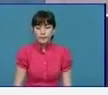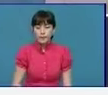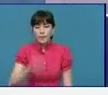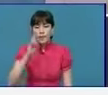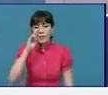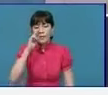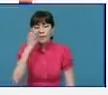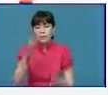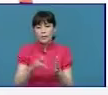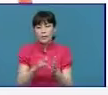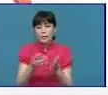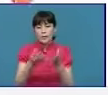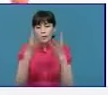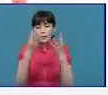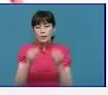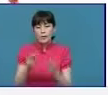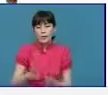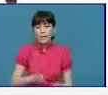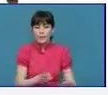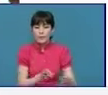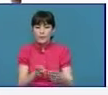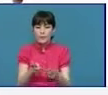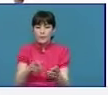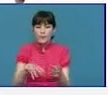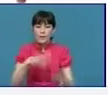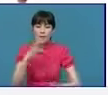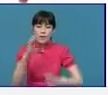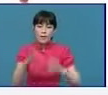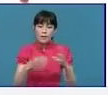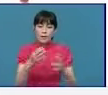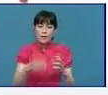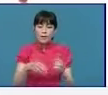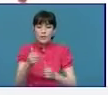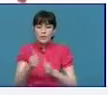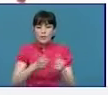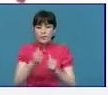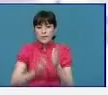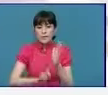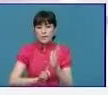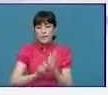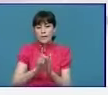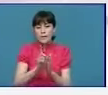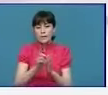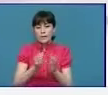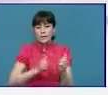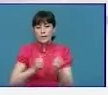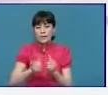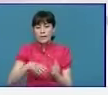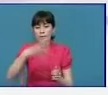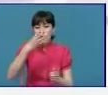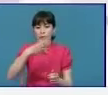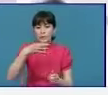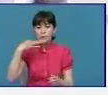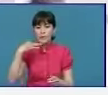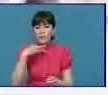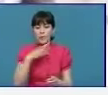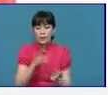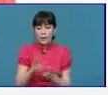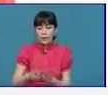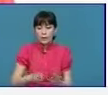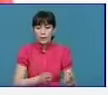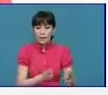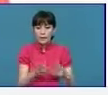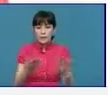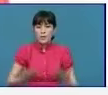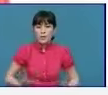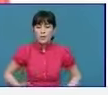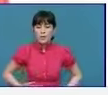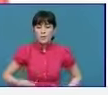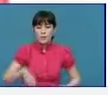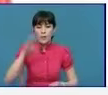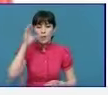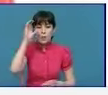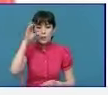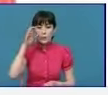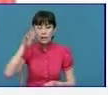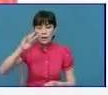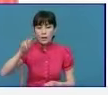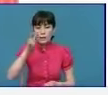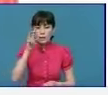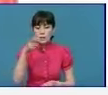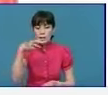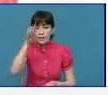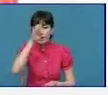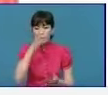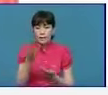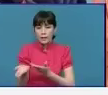Шымкентте бұл күндері мәнерлеп сырғанаудан халықаралық жарыс басталды. Байрақты бәсекеде 40-тан астам конькиші жерлестеріміз бен Өзбекстан, Қырғызстан елдерінен